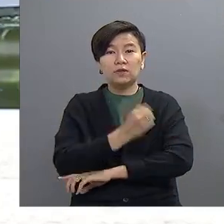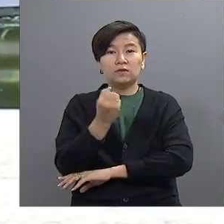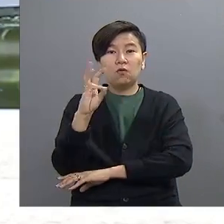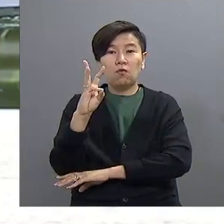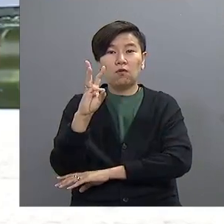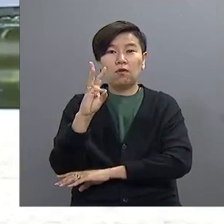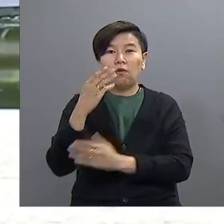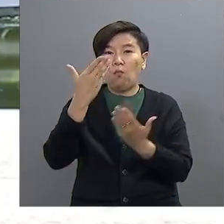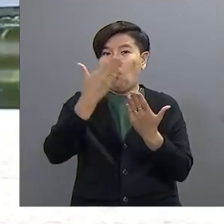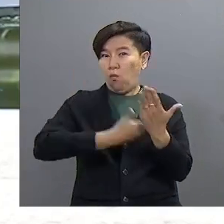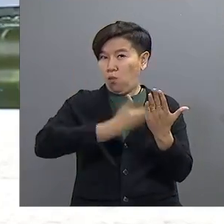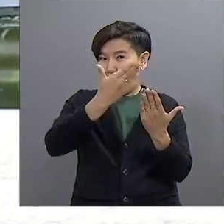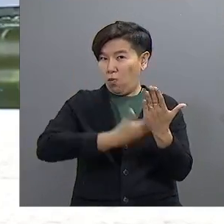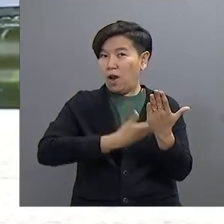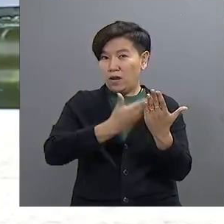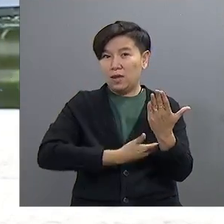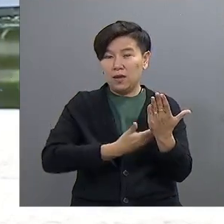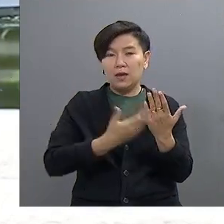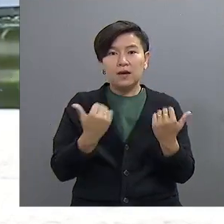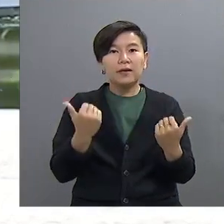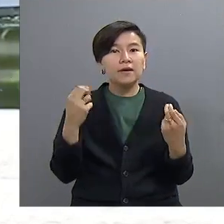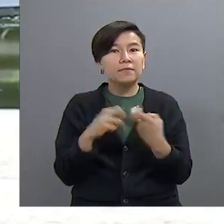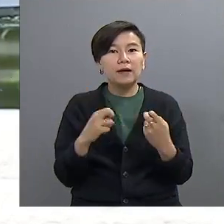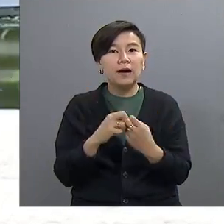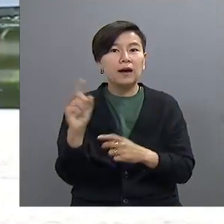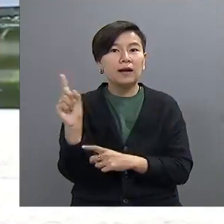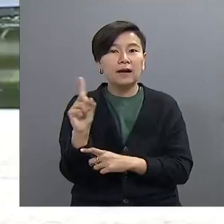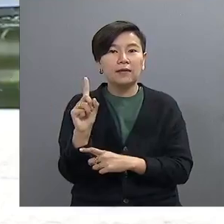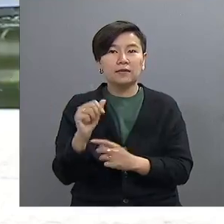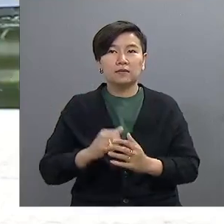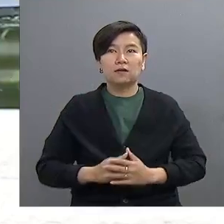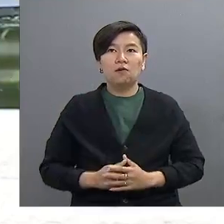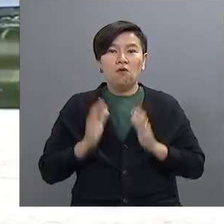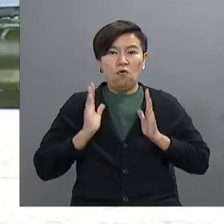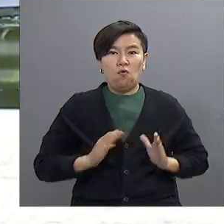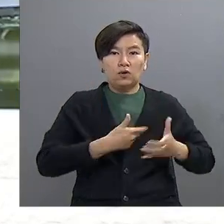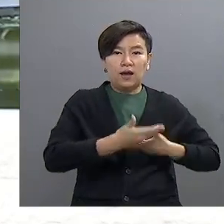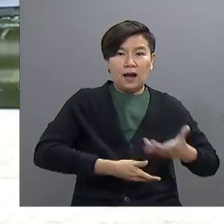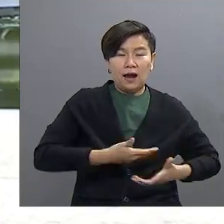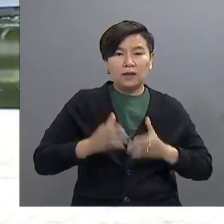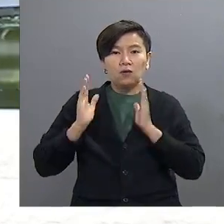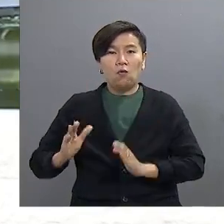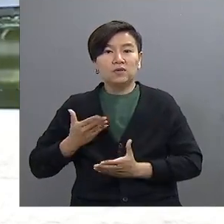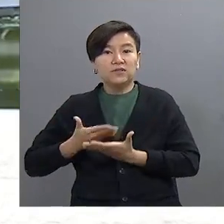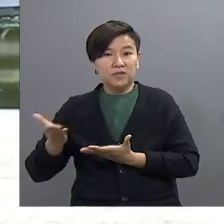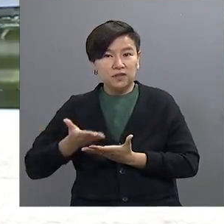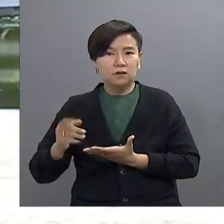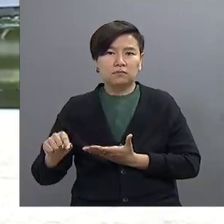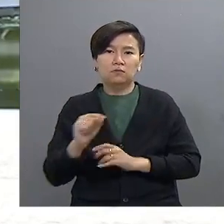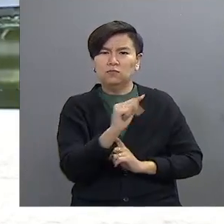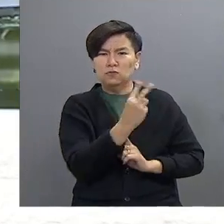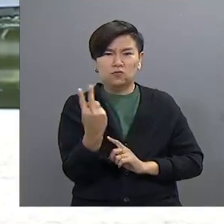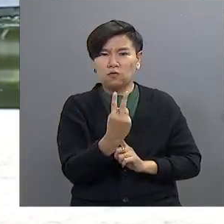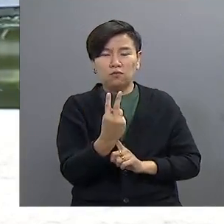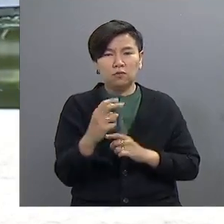ต่ว่ายังมีปัญหาของคนที่ทั้งขายหวยและคนซื้อหวยอยู่ค่ะเป็นปัญหาที่ยังแก้ไม่จ